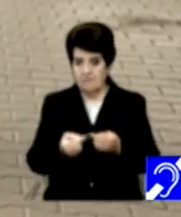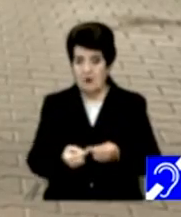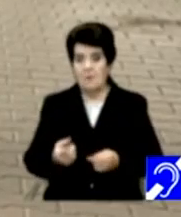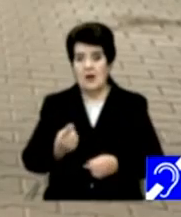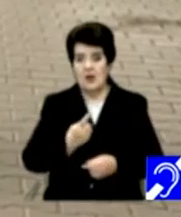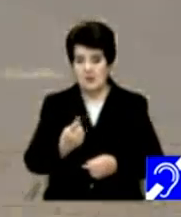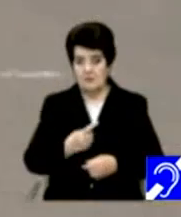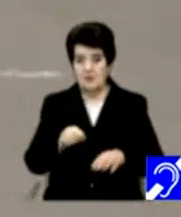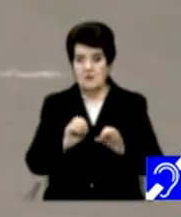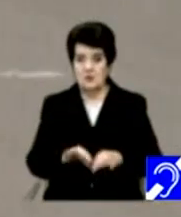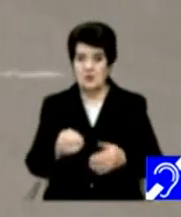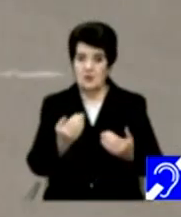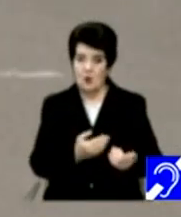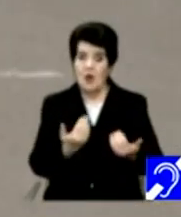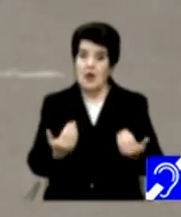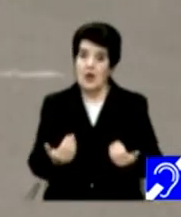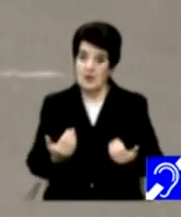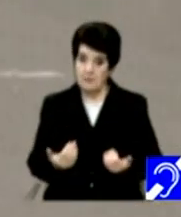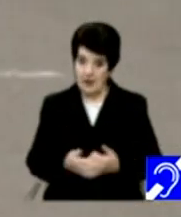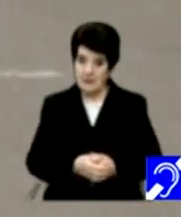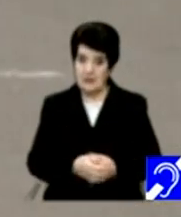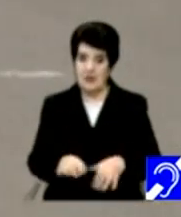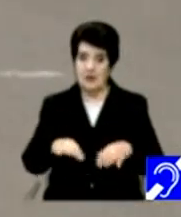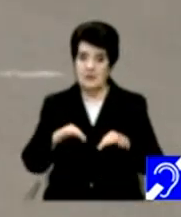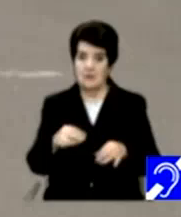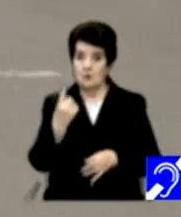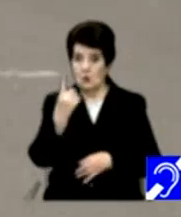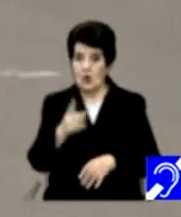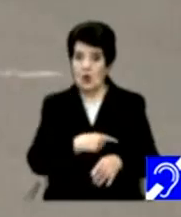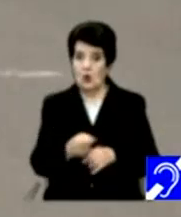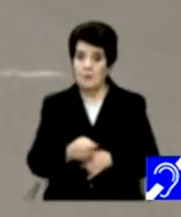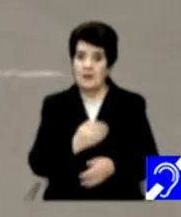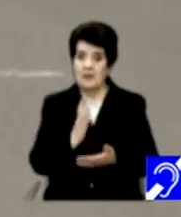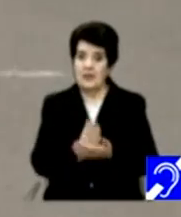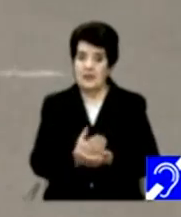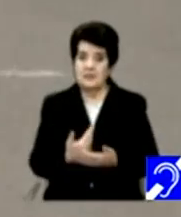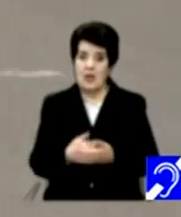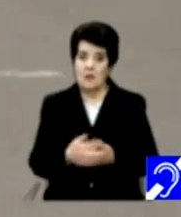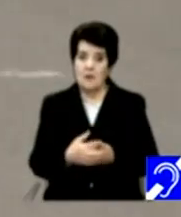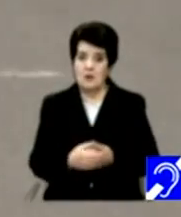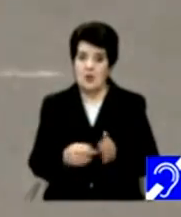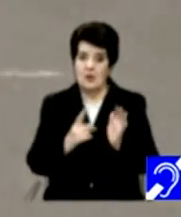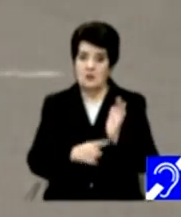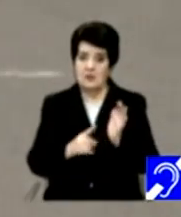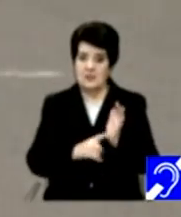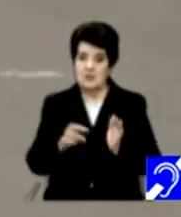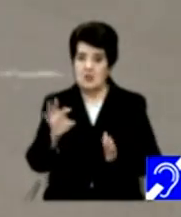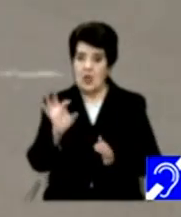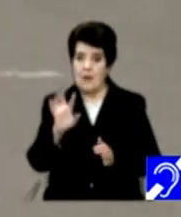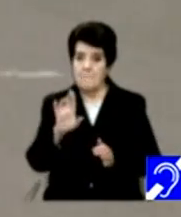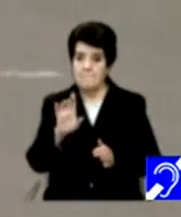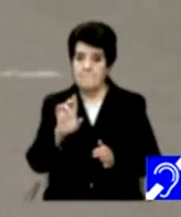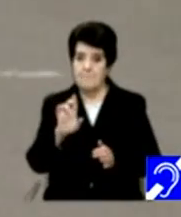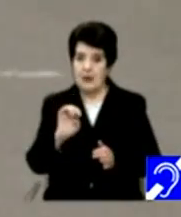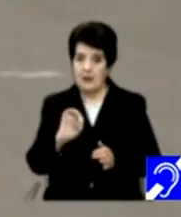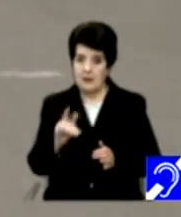așteptam deciziile lor. În prezent, prețul călătoriei pentru un kilometru este calculat la aproximativ 60 de bani. Însă,